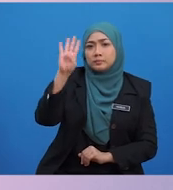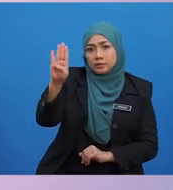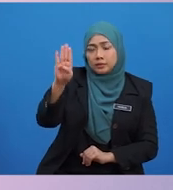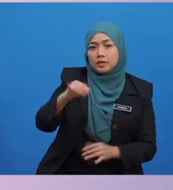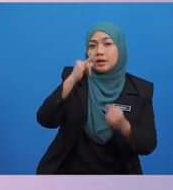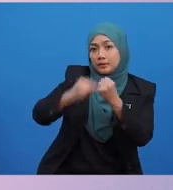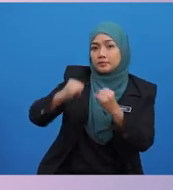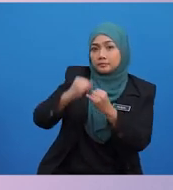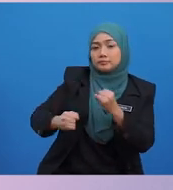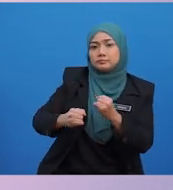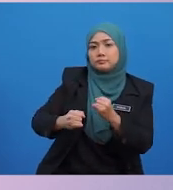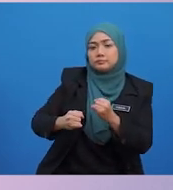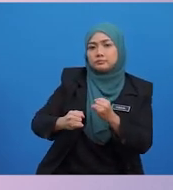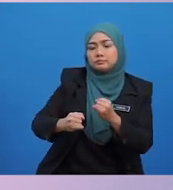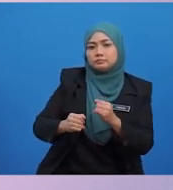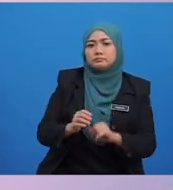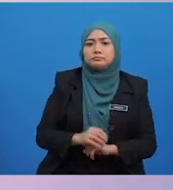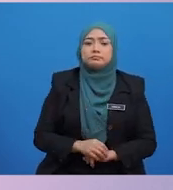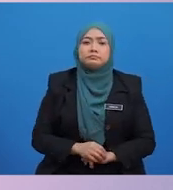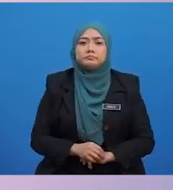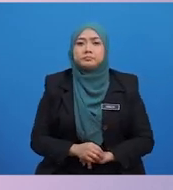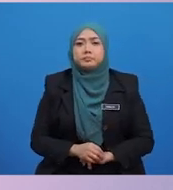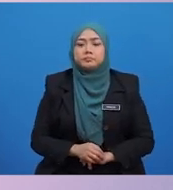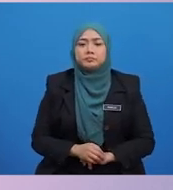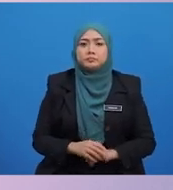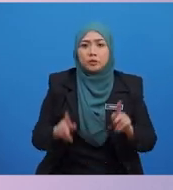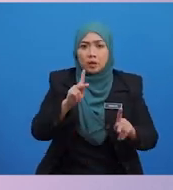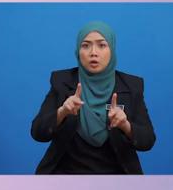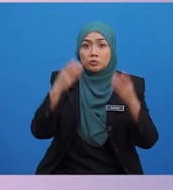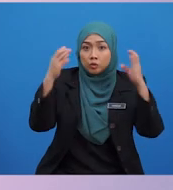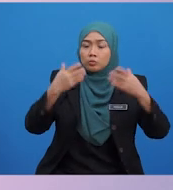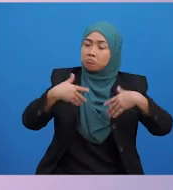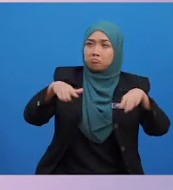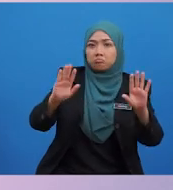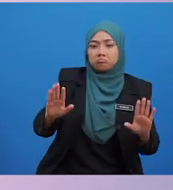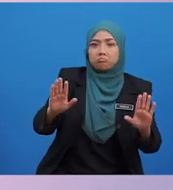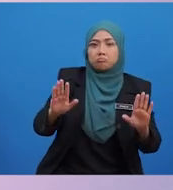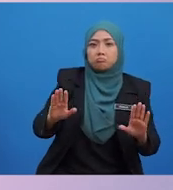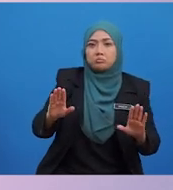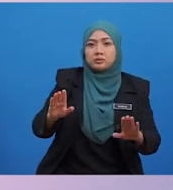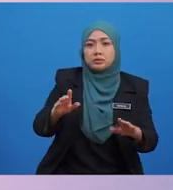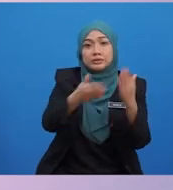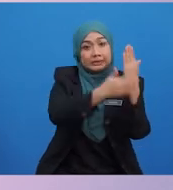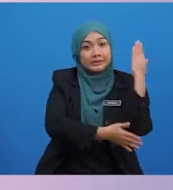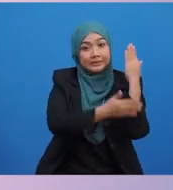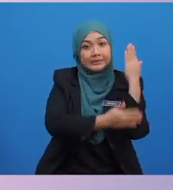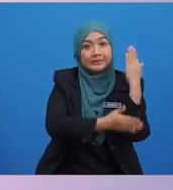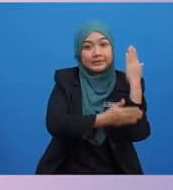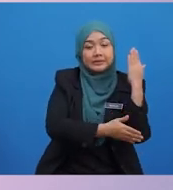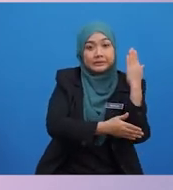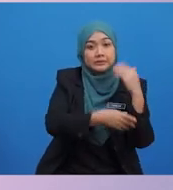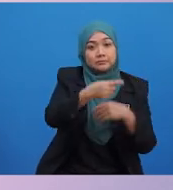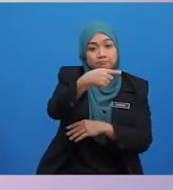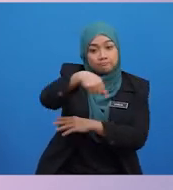perhatikan apa terjadi jika cekgu biarkan panjang sisi BC diantar ehej dan